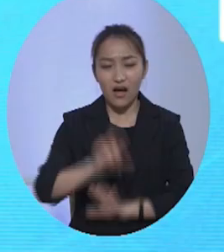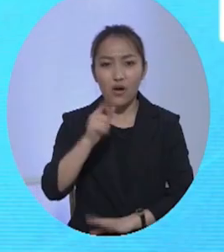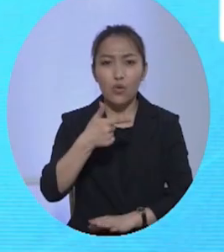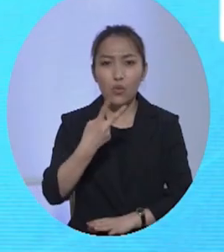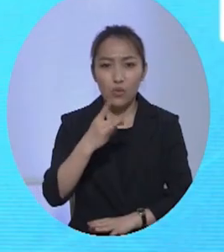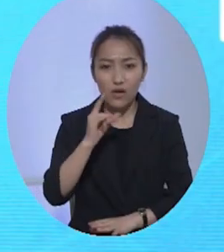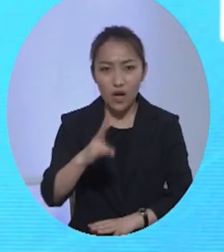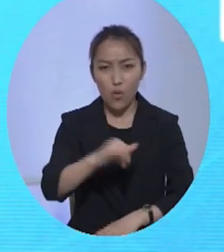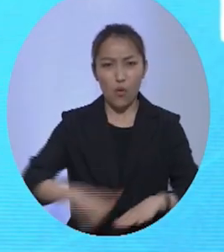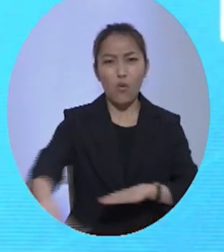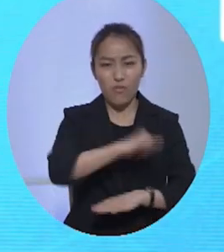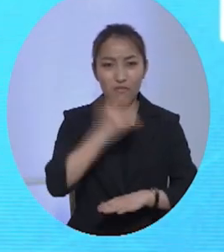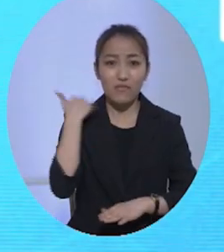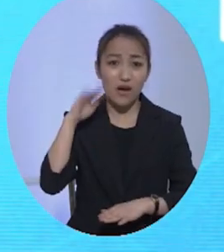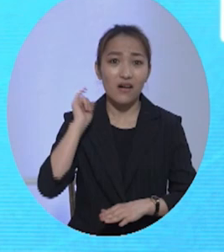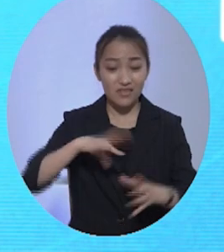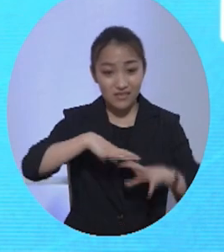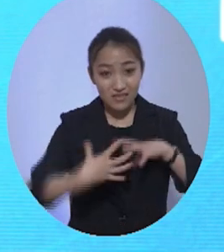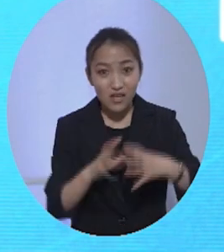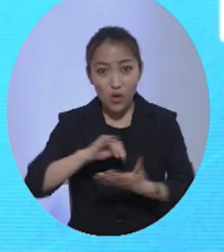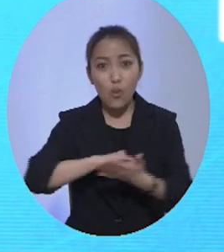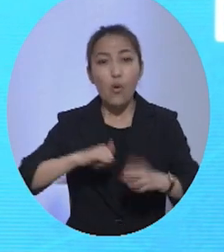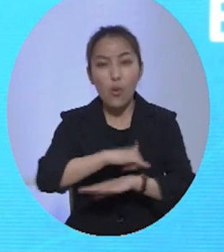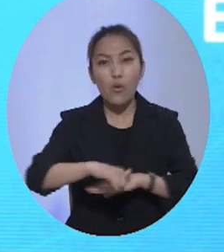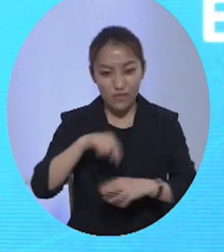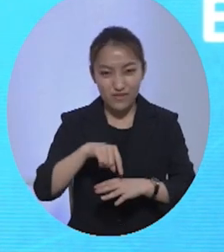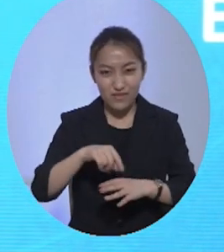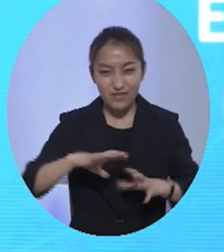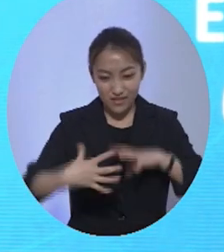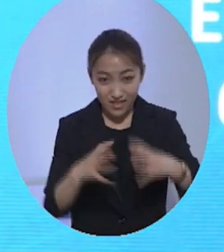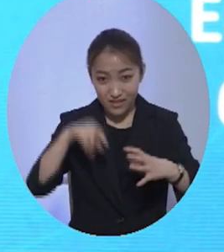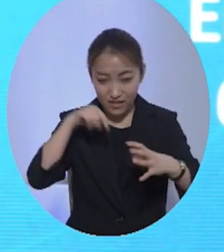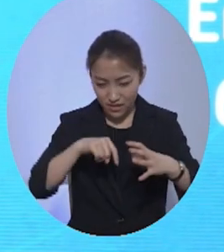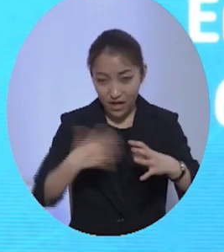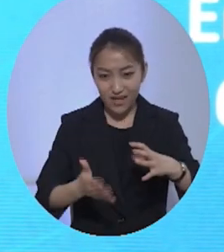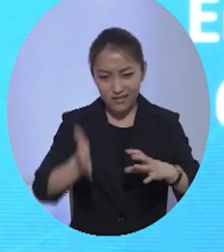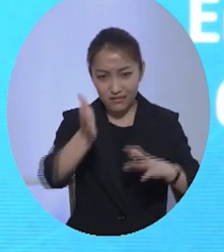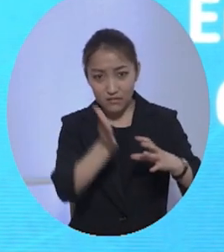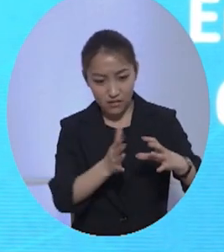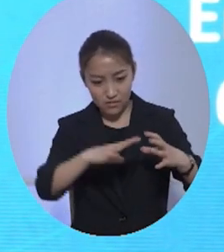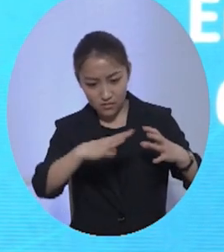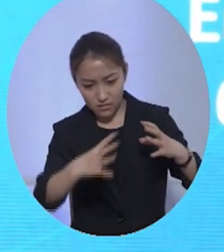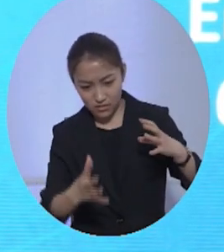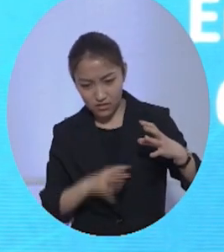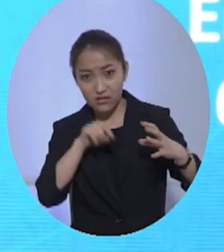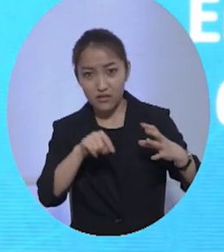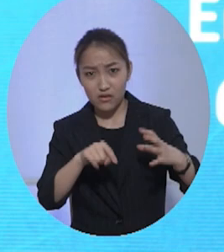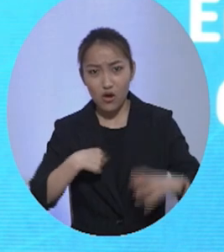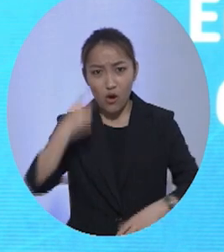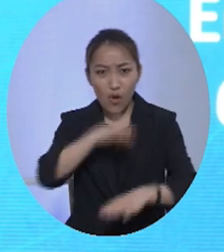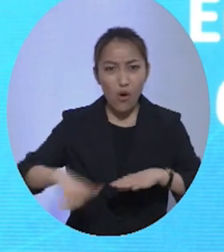За тэгэхээр дэлхий гэхээр дэлхийн талыг эзэлсэн гэж ярьдгийн би бол дэлхийг гэж ярьмаар байна. Яагаад